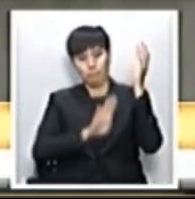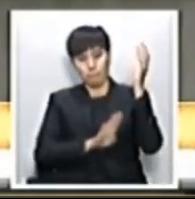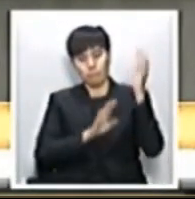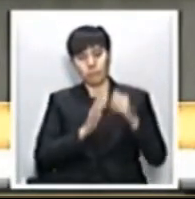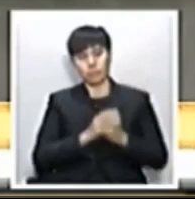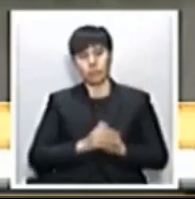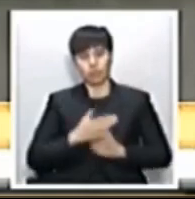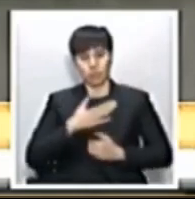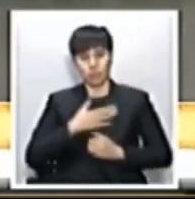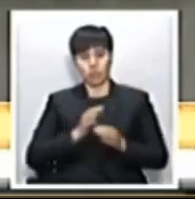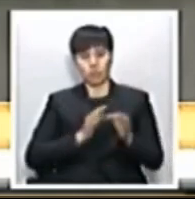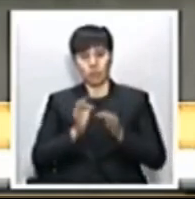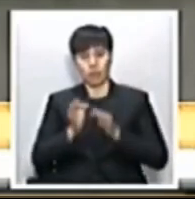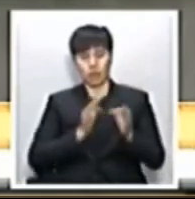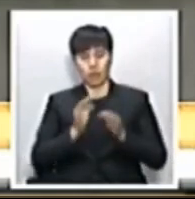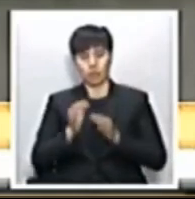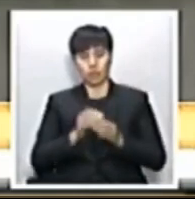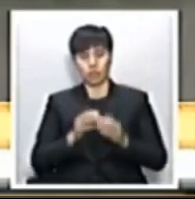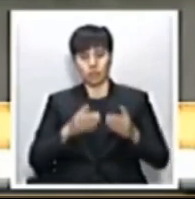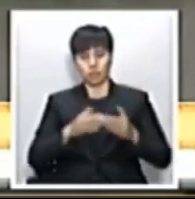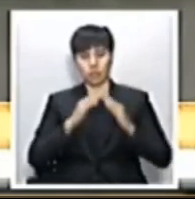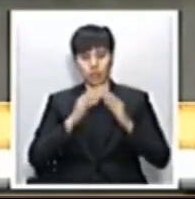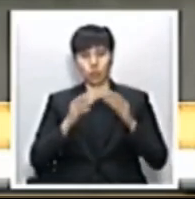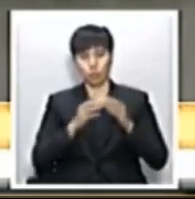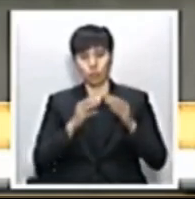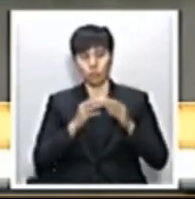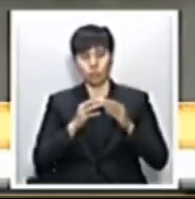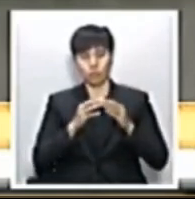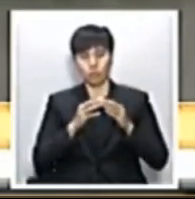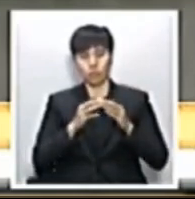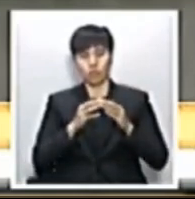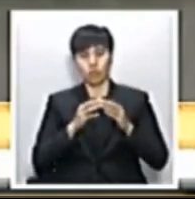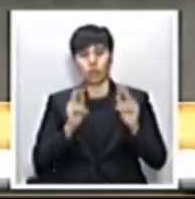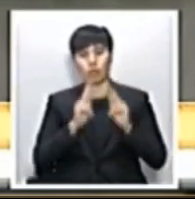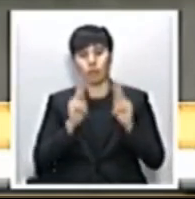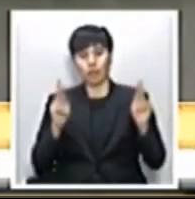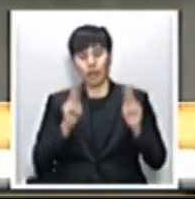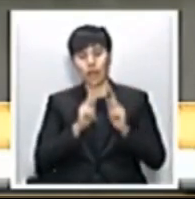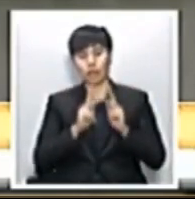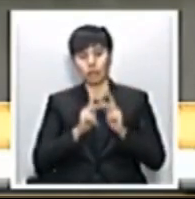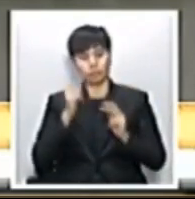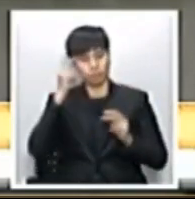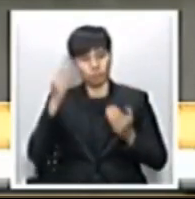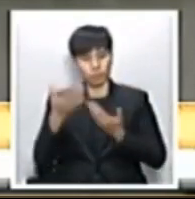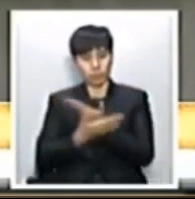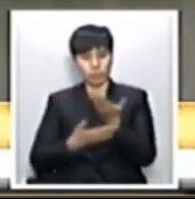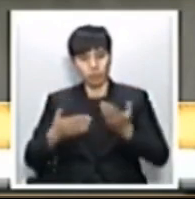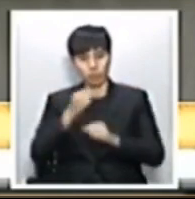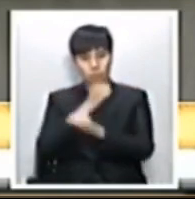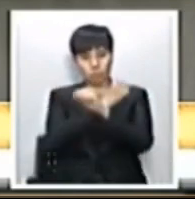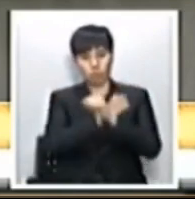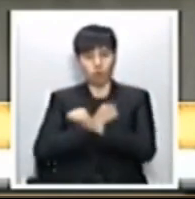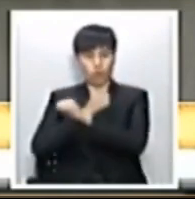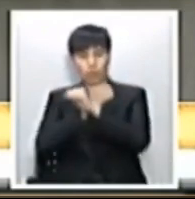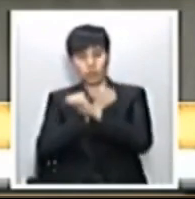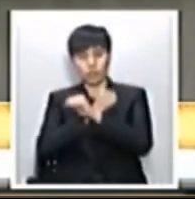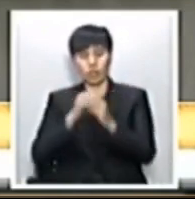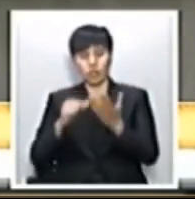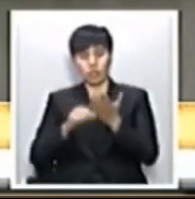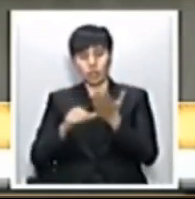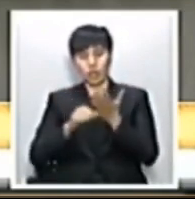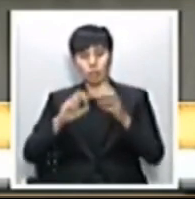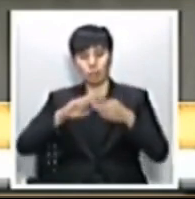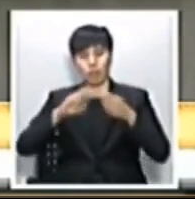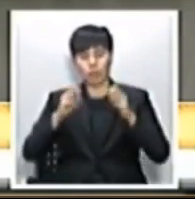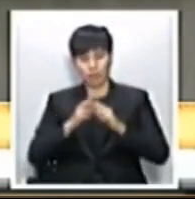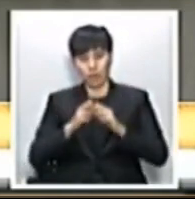ขออภิปรายสนับสนุนการตั้งคณะกรรมการวิสามัญพิจารณาศึกษาการหาแนวทางป้องกันและการแก้ไขปัญ